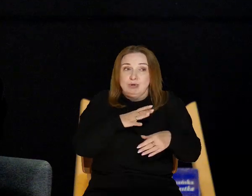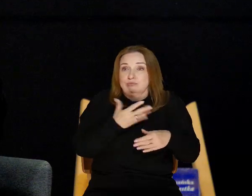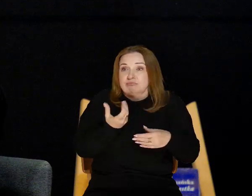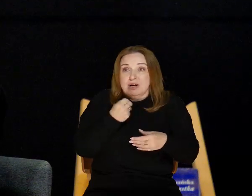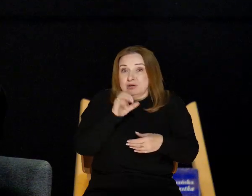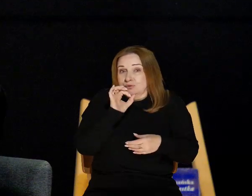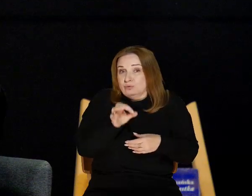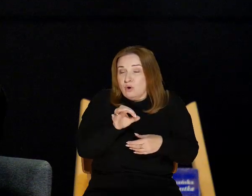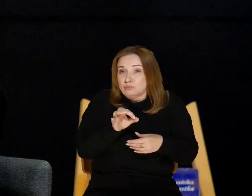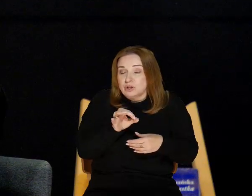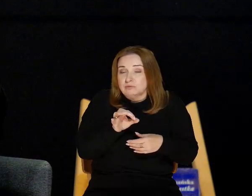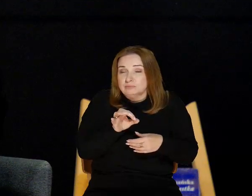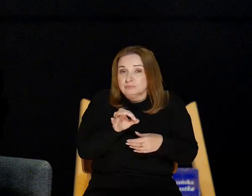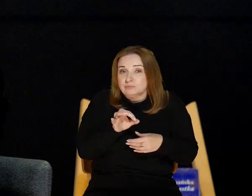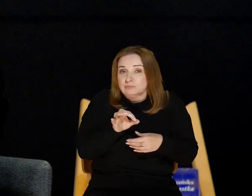książce